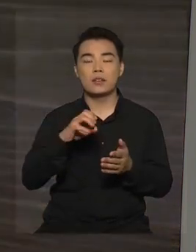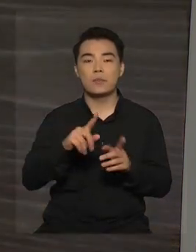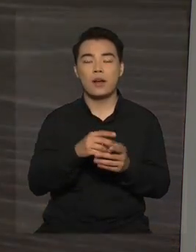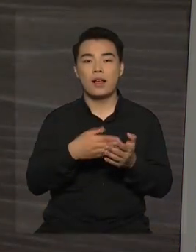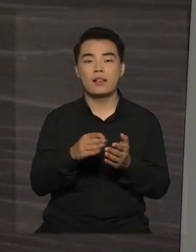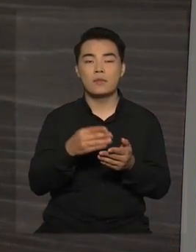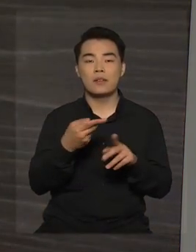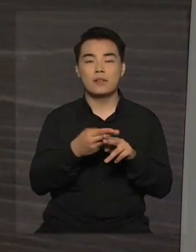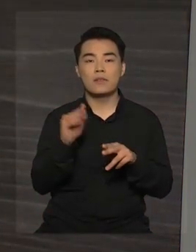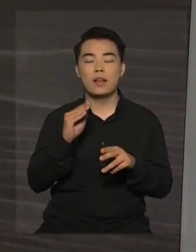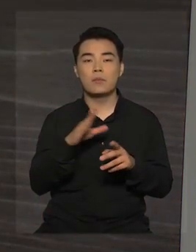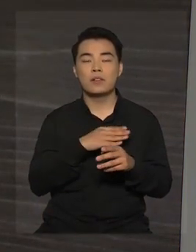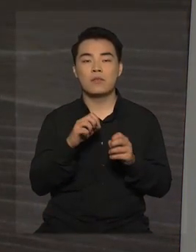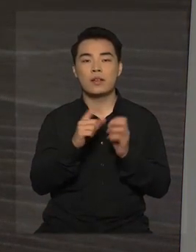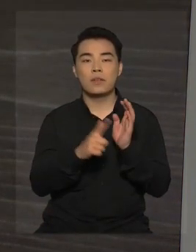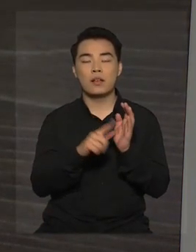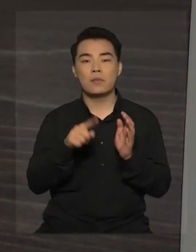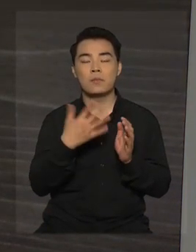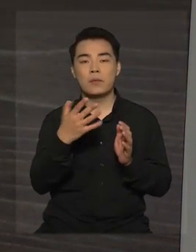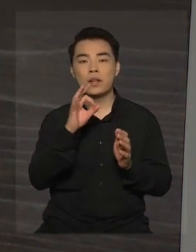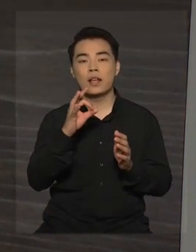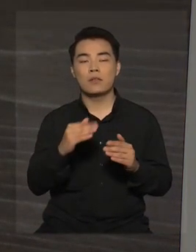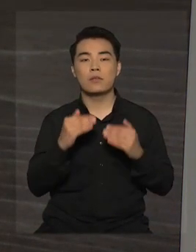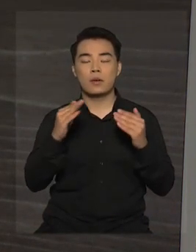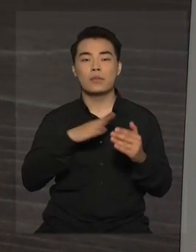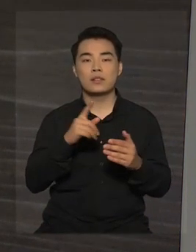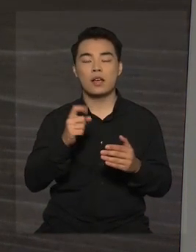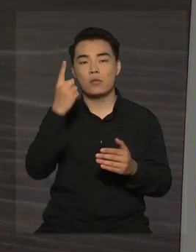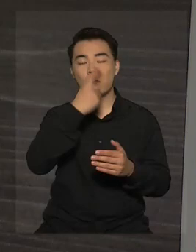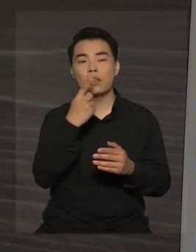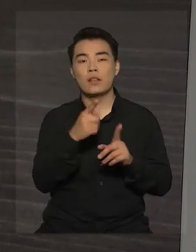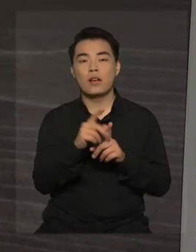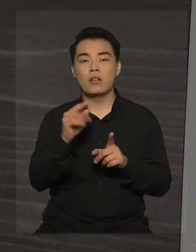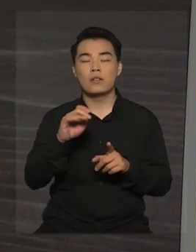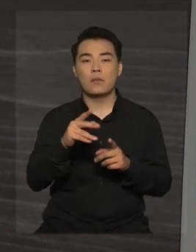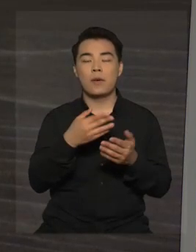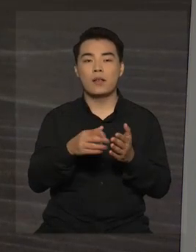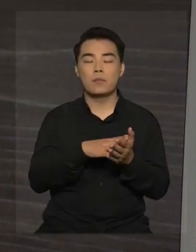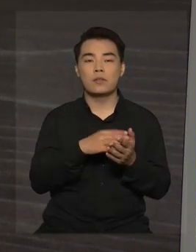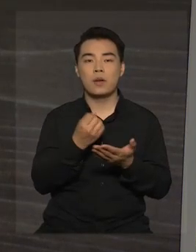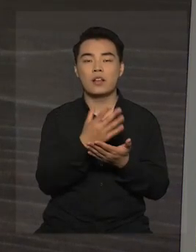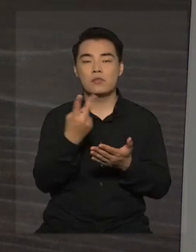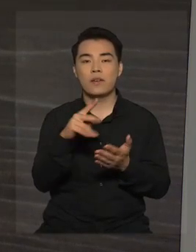февраля текущего года выросли на 17,5% за год. Оливковое масло подорожало сразу на